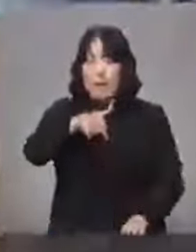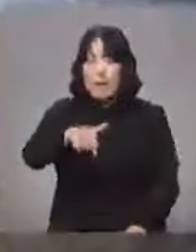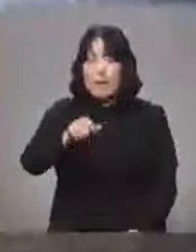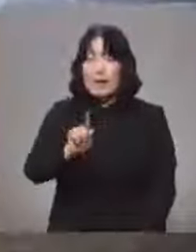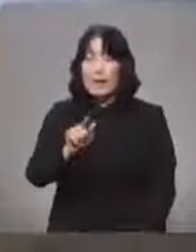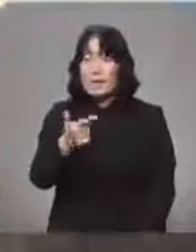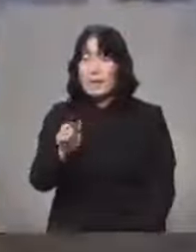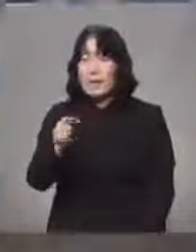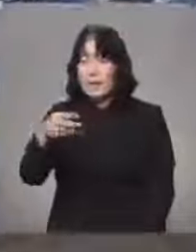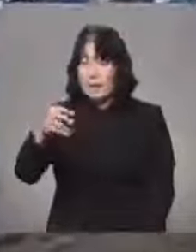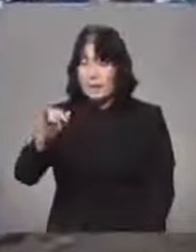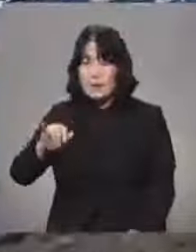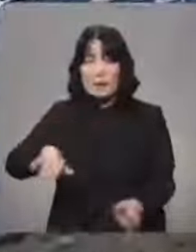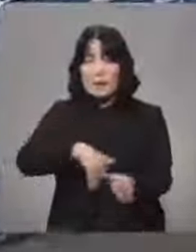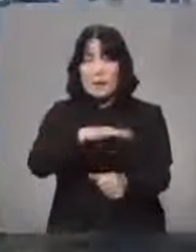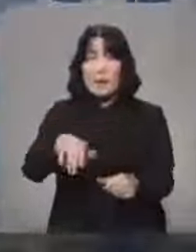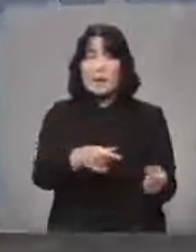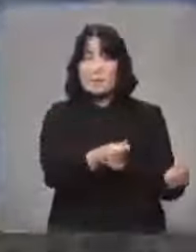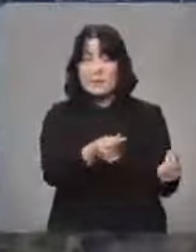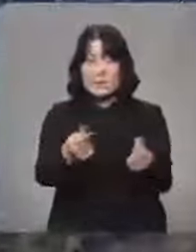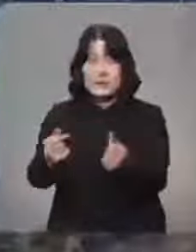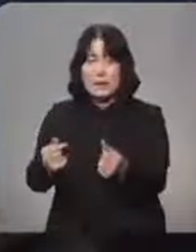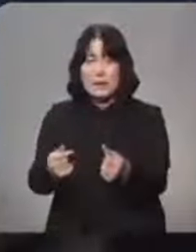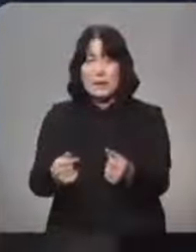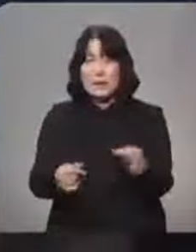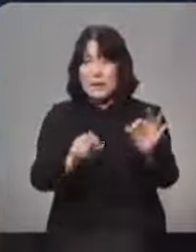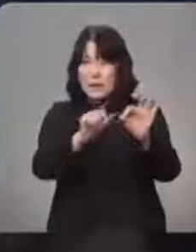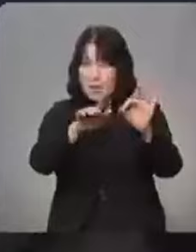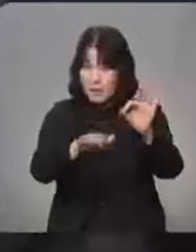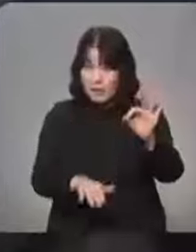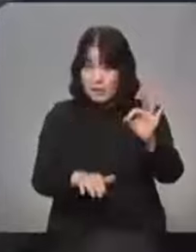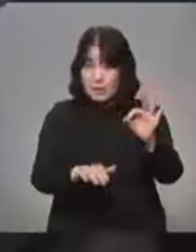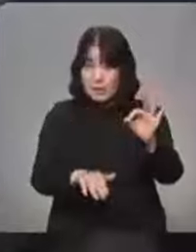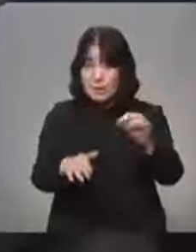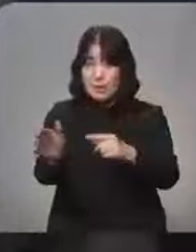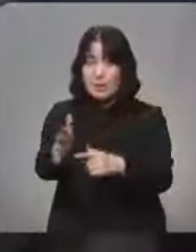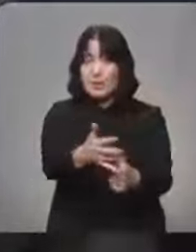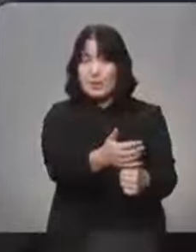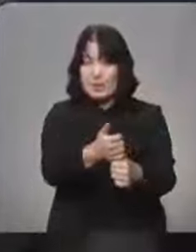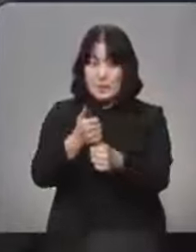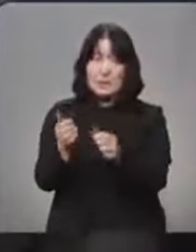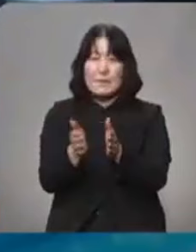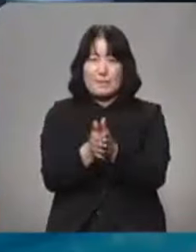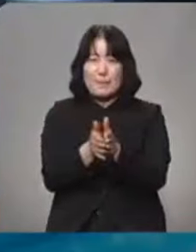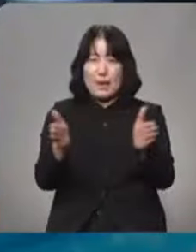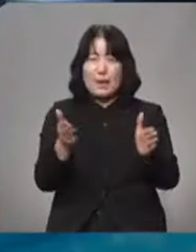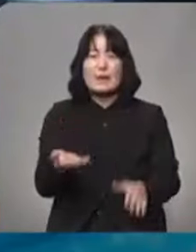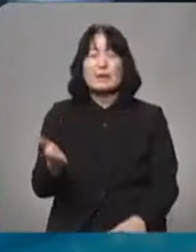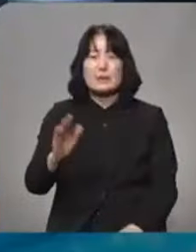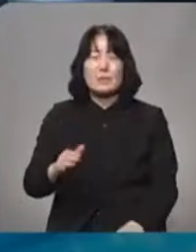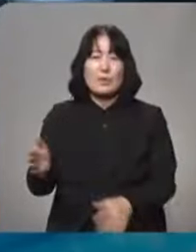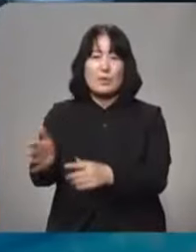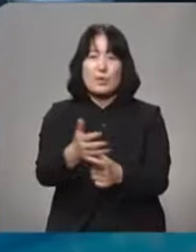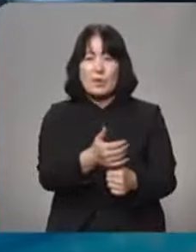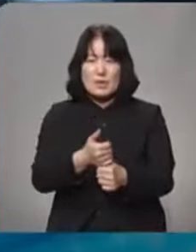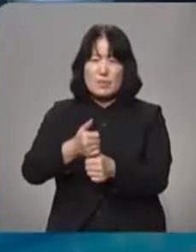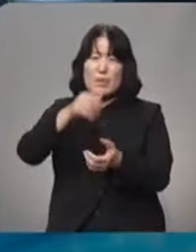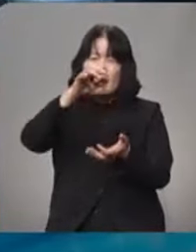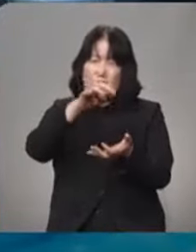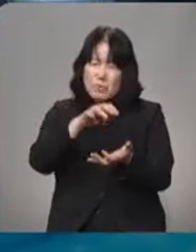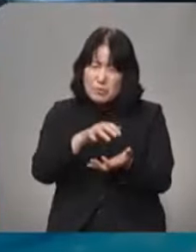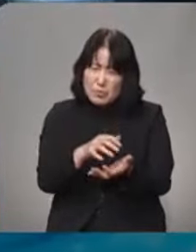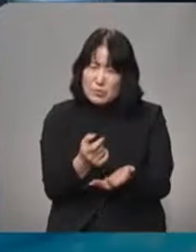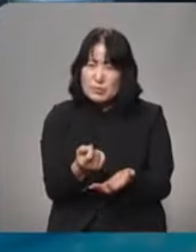까나리도 상황은 마찬가지입니다. 지난달 말부터 본격적인 조업이 시작됐지만 어획량은 기대에